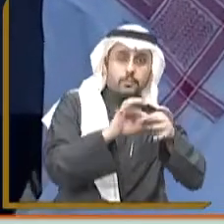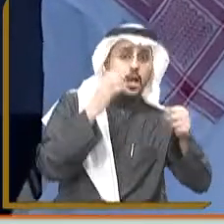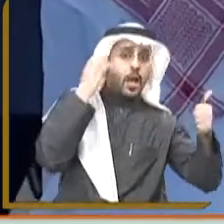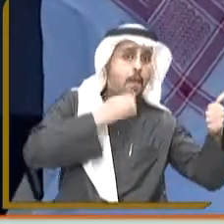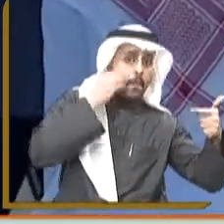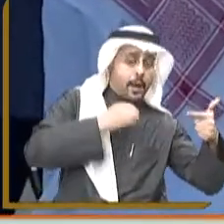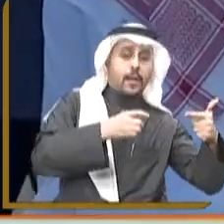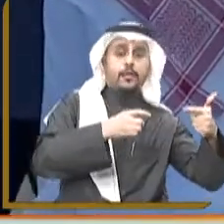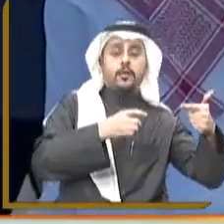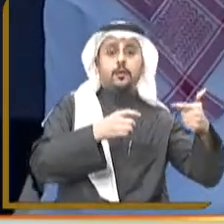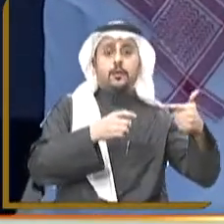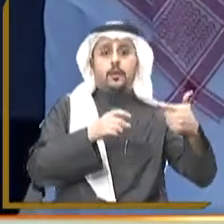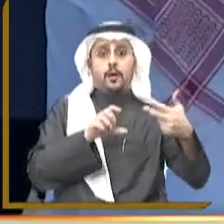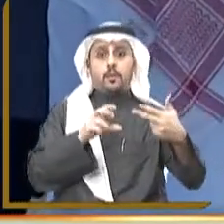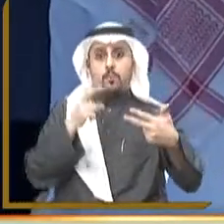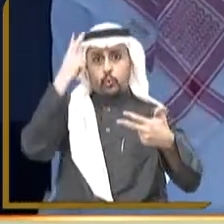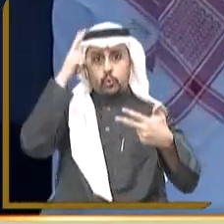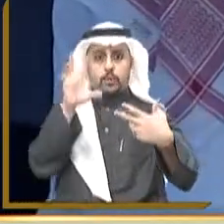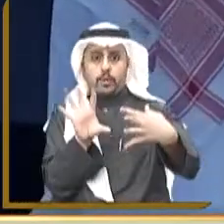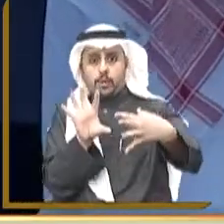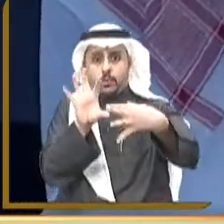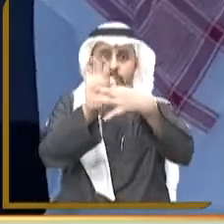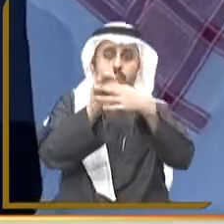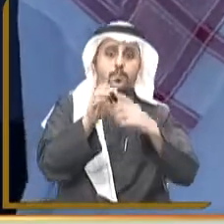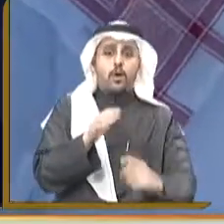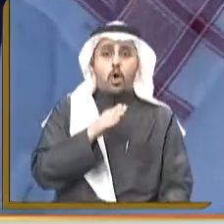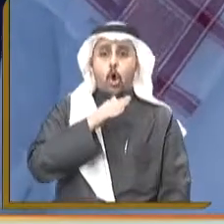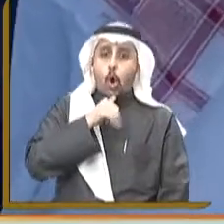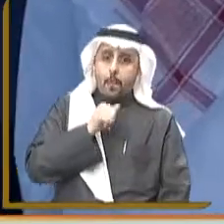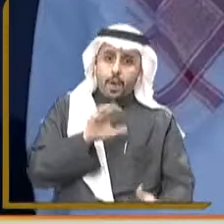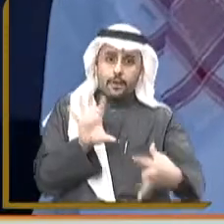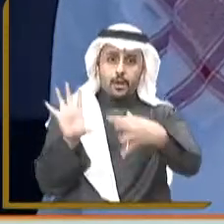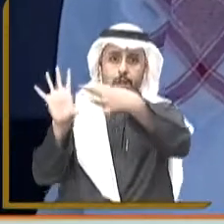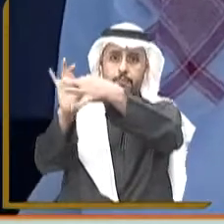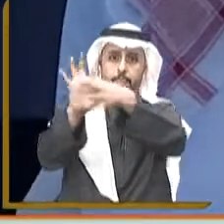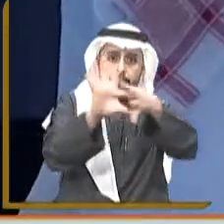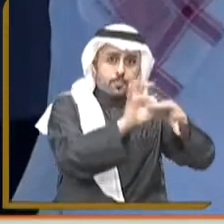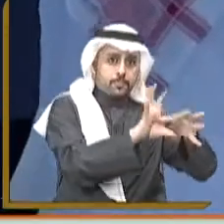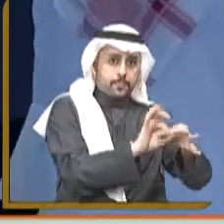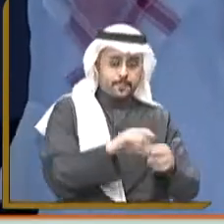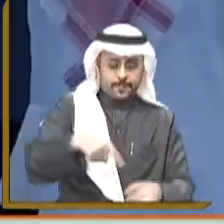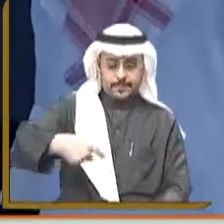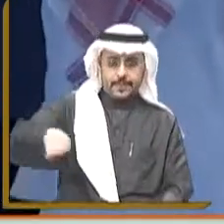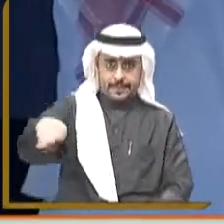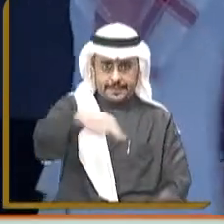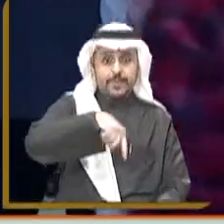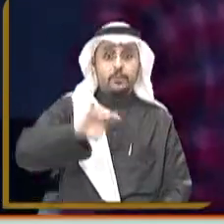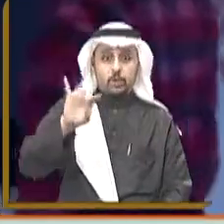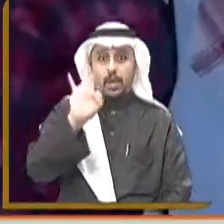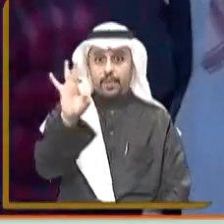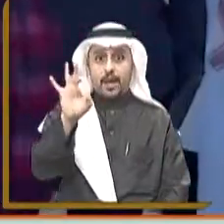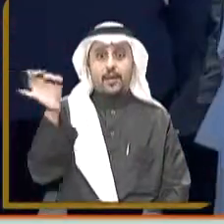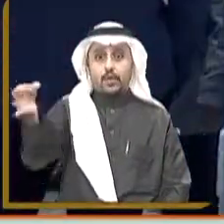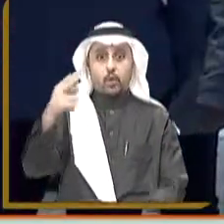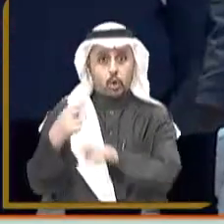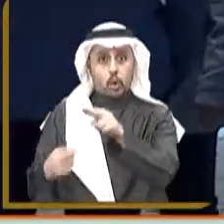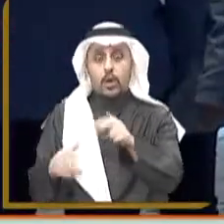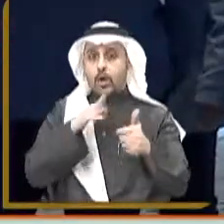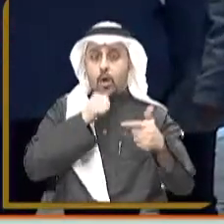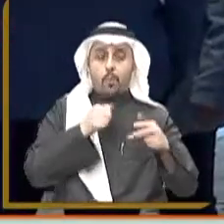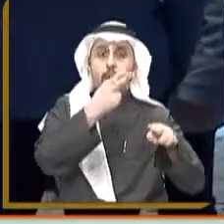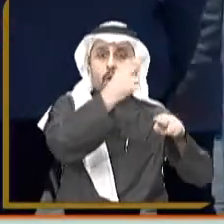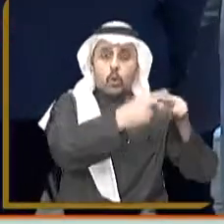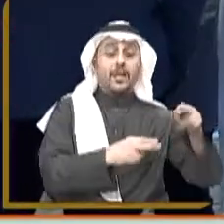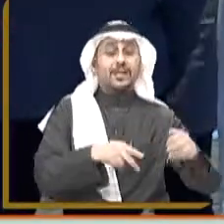الإمارات، والربط المباشر مع سلطنة عمان. هذه هي أهم مشاريعنا الحالية. أيضا يأتي الربط مع جمهورية العراق،